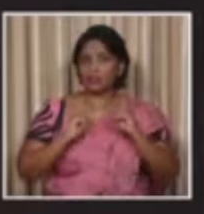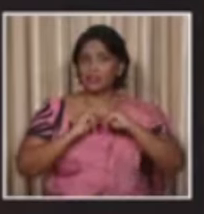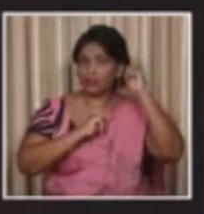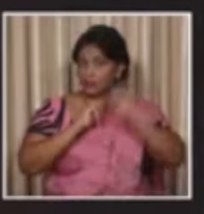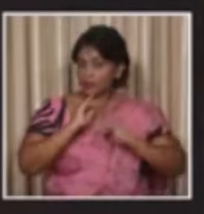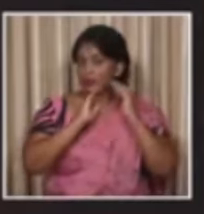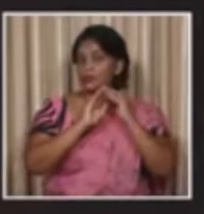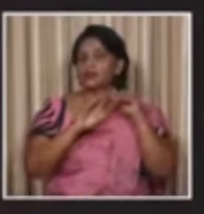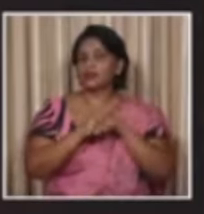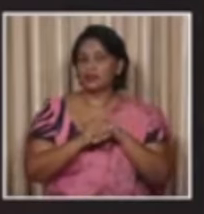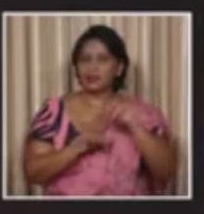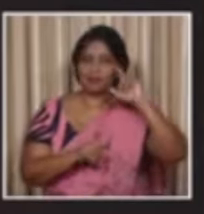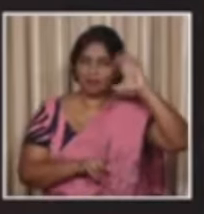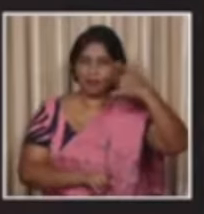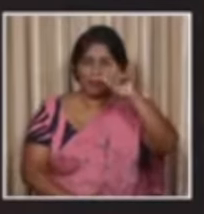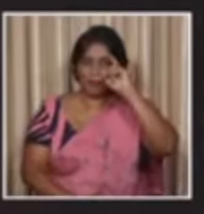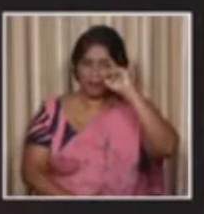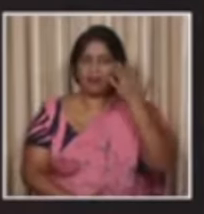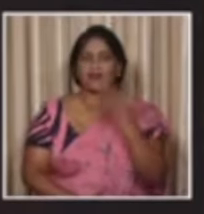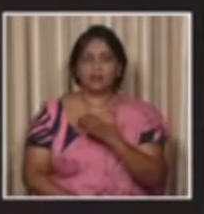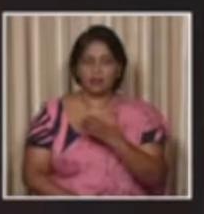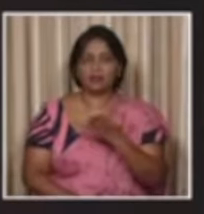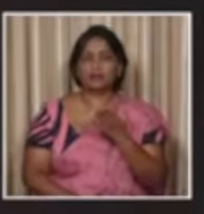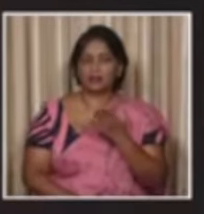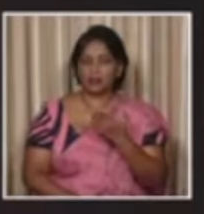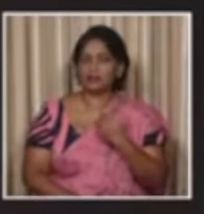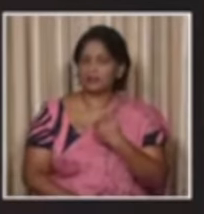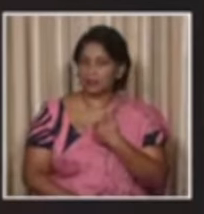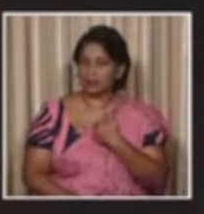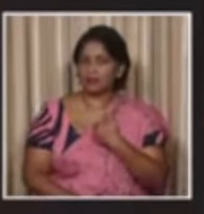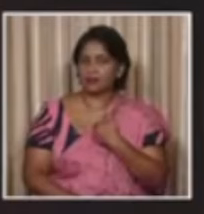විශ්වවිද්‍යාලවල. මර මොඩේ දන්නේ. විශ්වවිද්‍යාලවල අපි